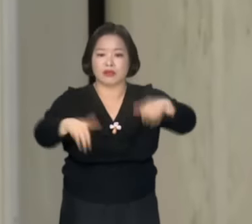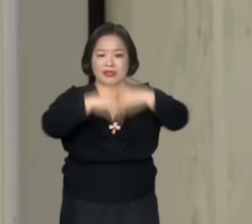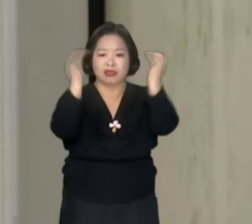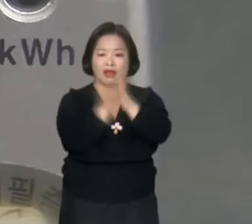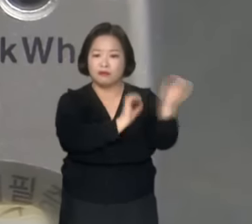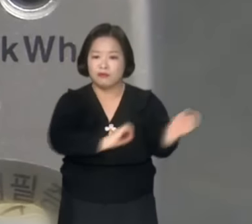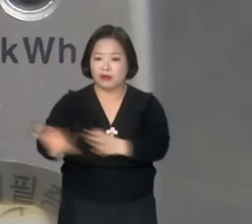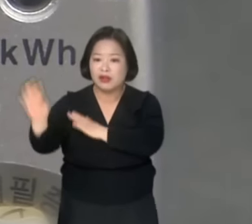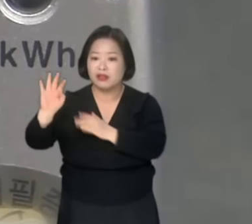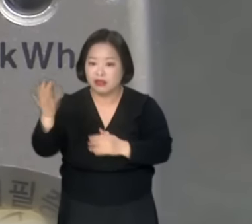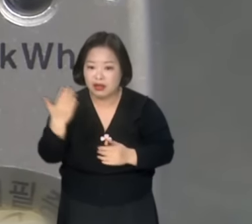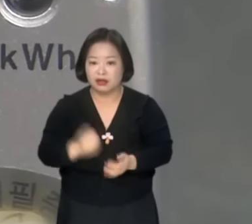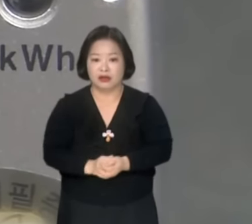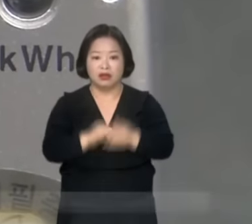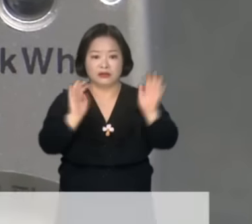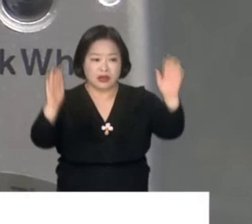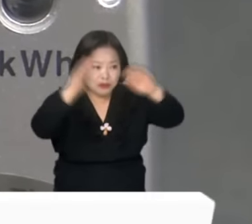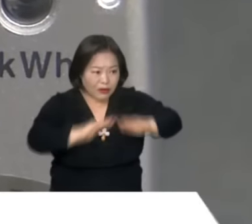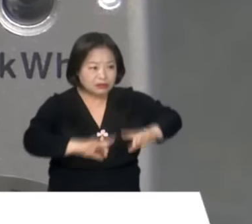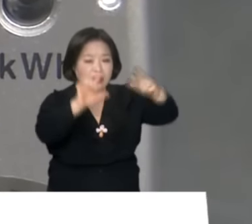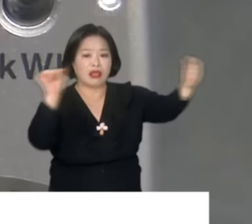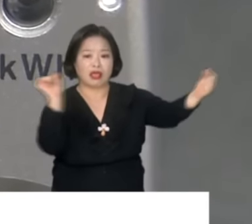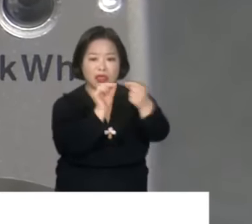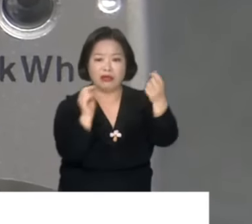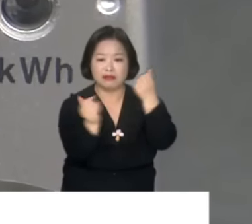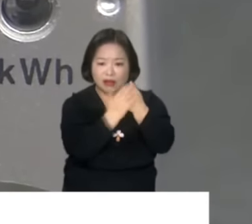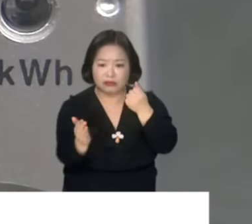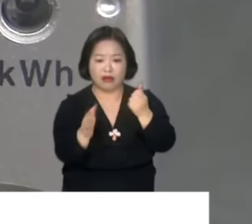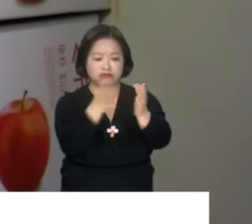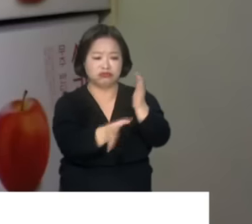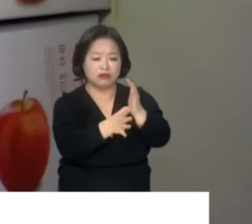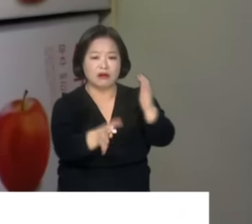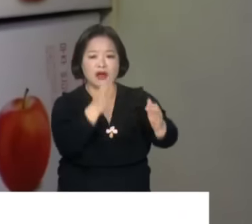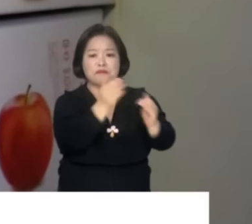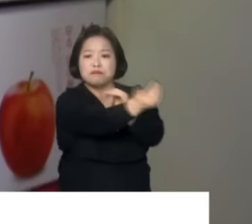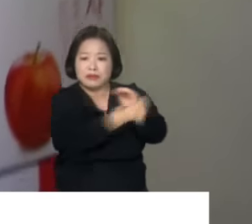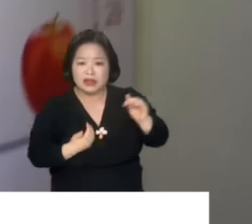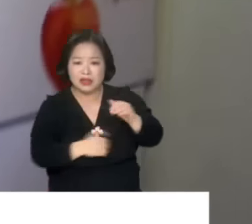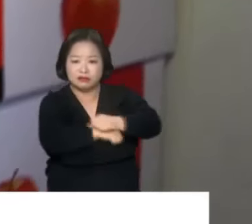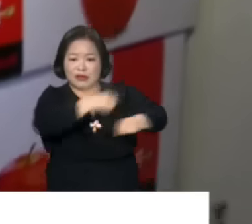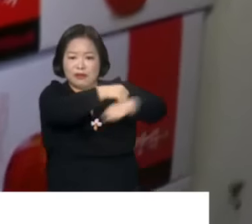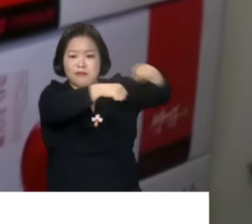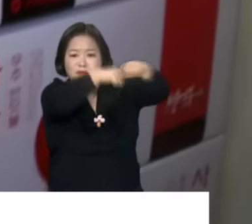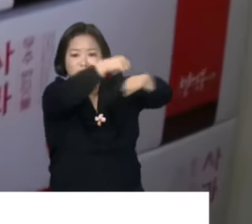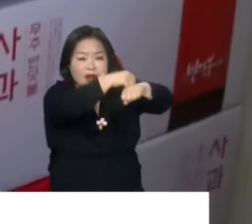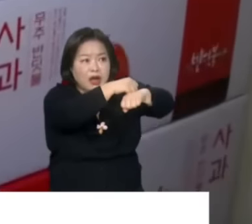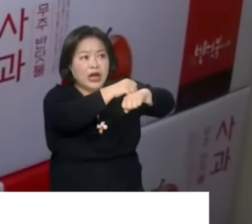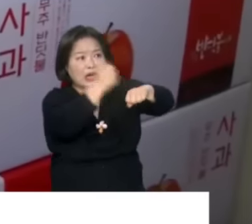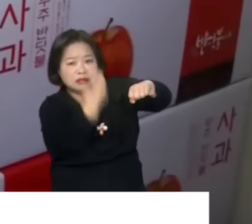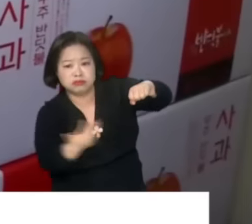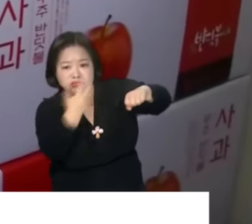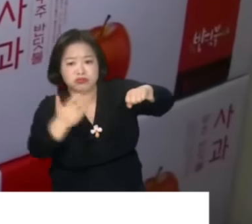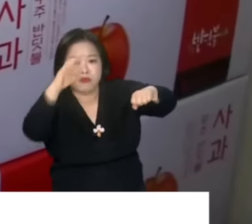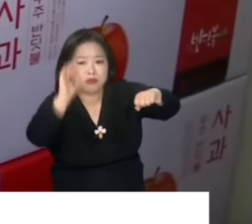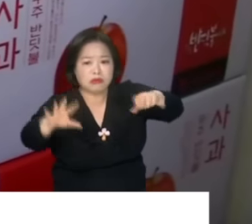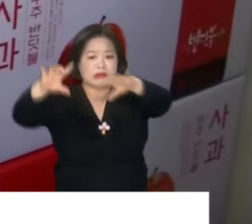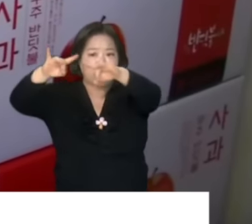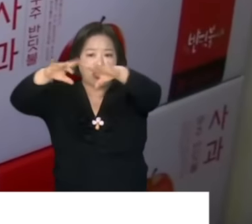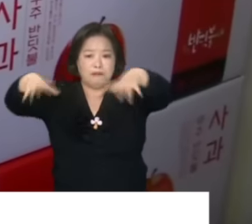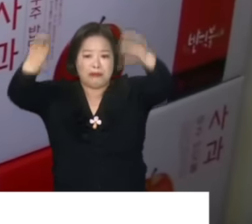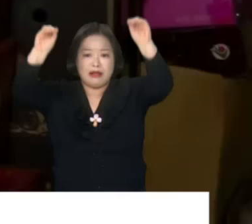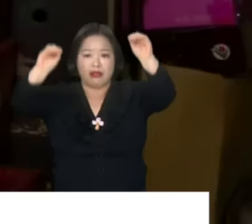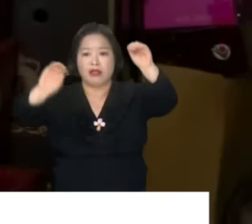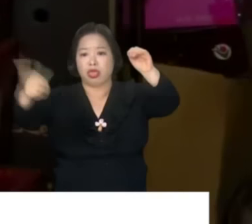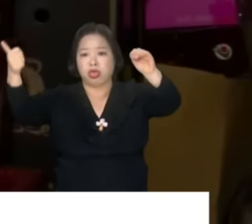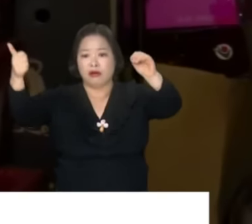놓였습니다. 명절이라고 그렇죠. 물건들 그거 하고 하는데 이렇게 난리가 나서 전기가 안 들어오니까 냉장고에